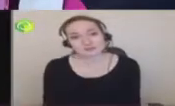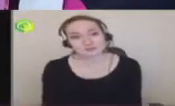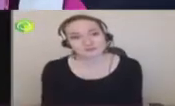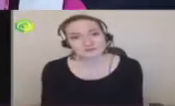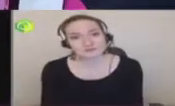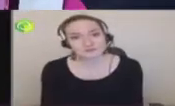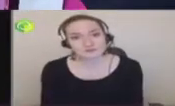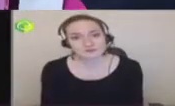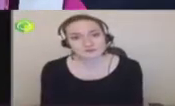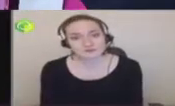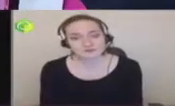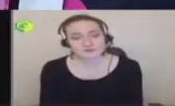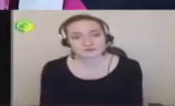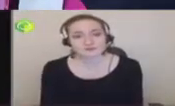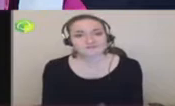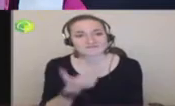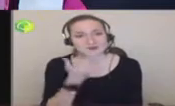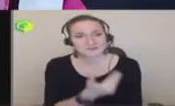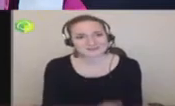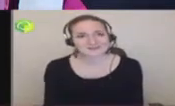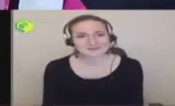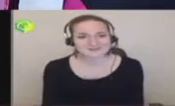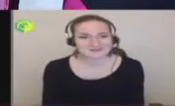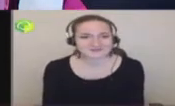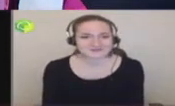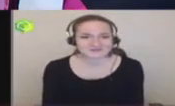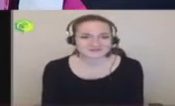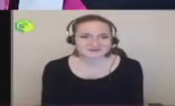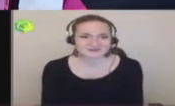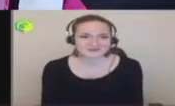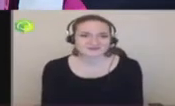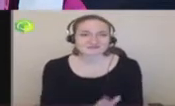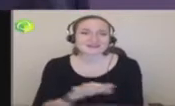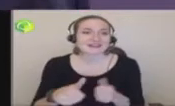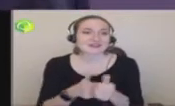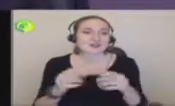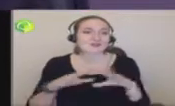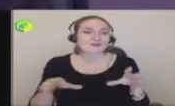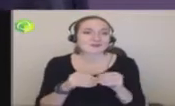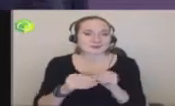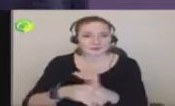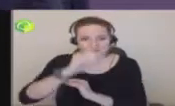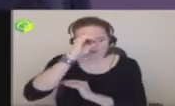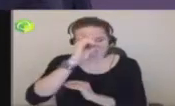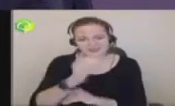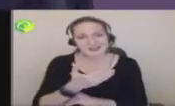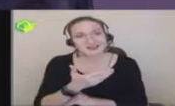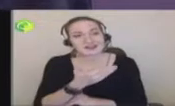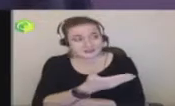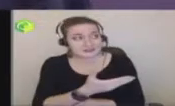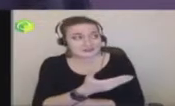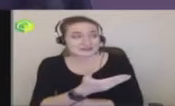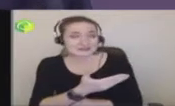Reuss. Merci pour ce bel ouvrage, Les aidants familiaux pour les nuls, publié aux éditions 8 First Edition. Je vous invite, Madame Guido.